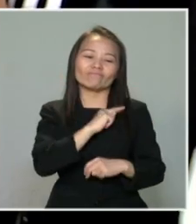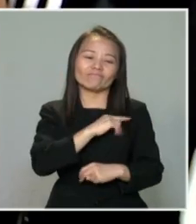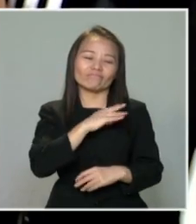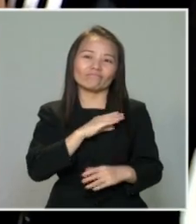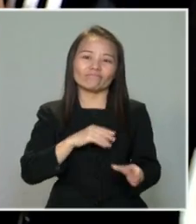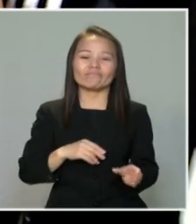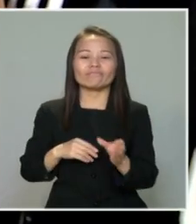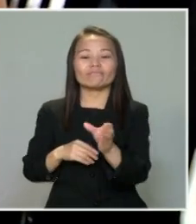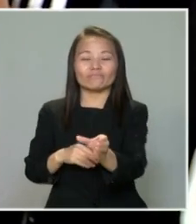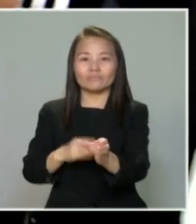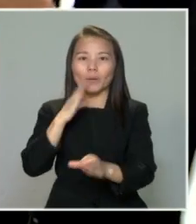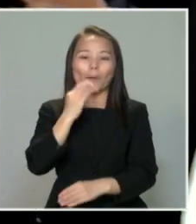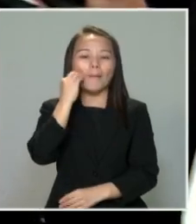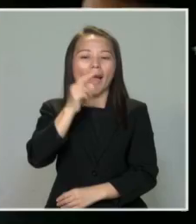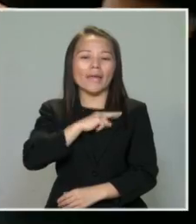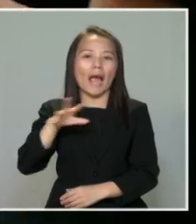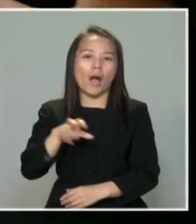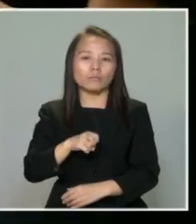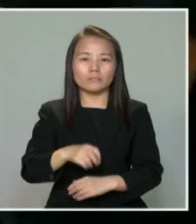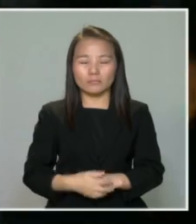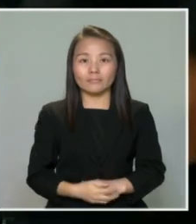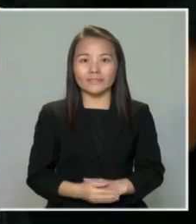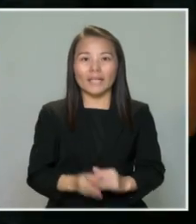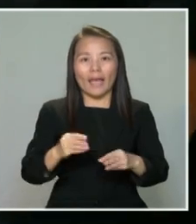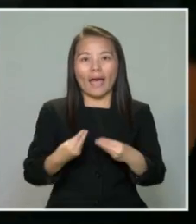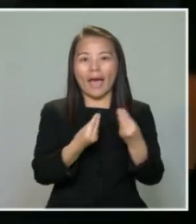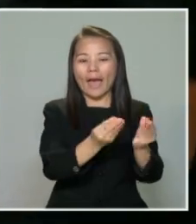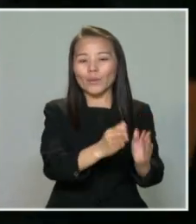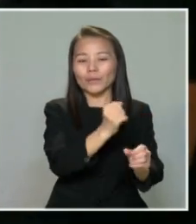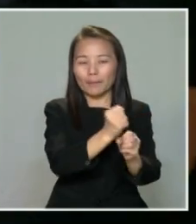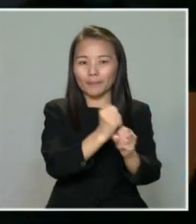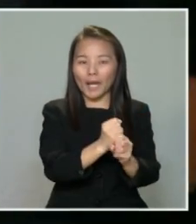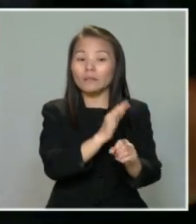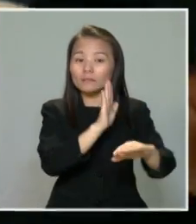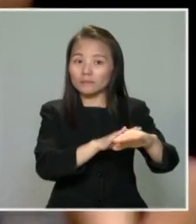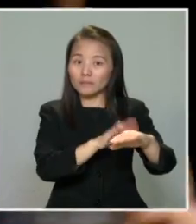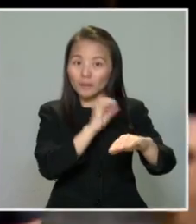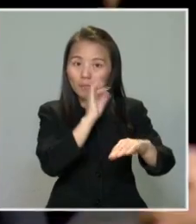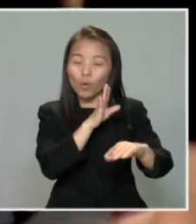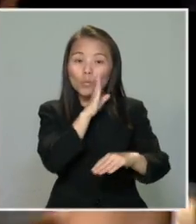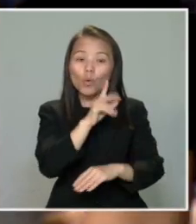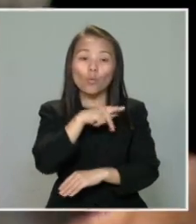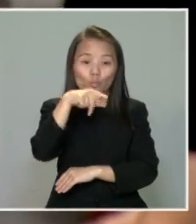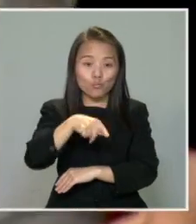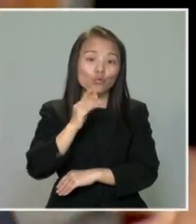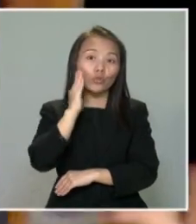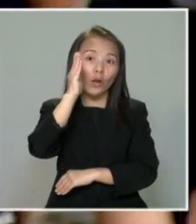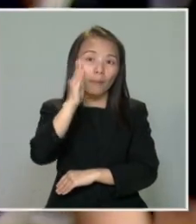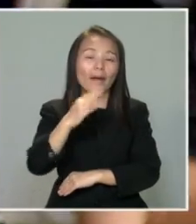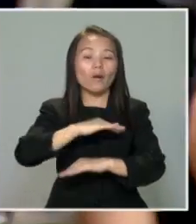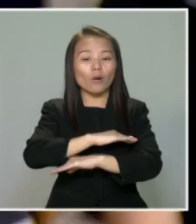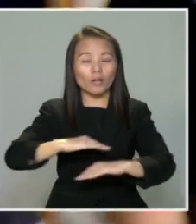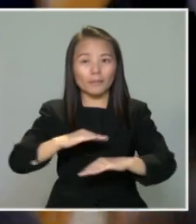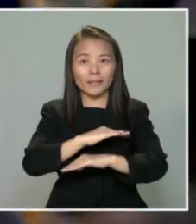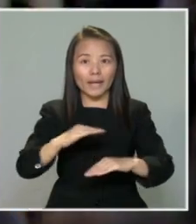พกเองมาจากบ้าน wow. ให้เจ้าหน้าที่ทำเนียบรัฐบาลรู้ไว้ว่าวันพุธหน้าออกกำลังกาย